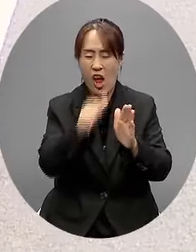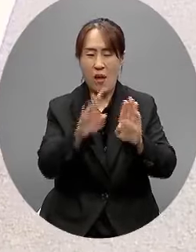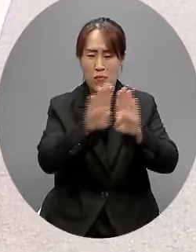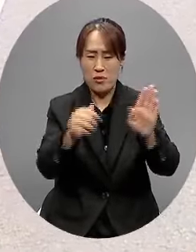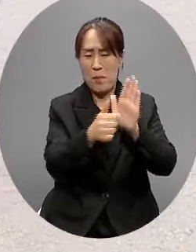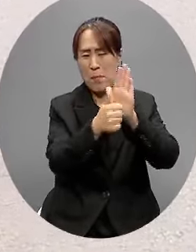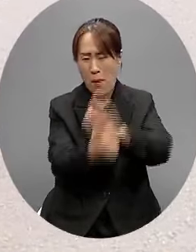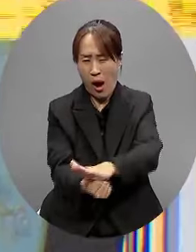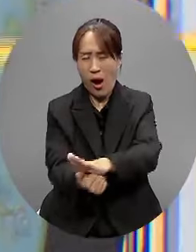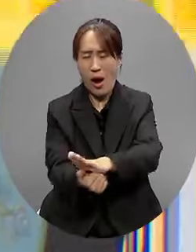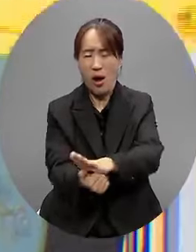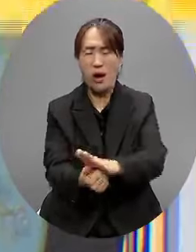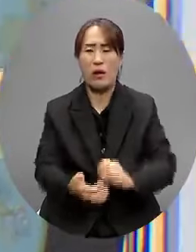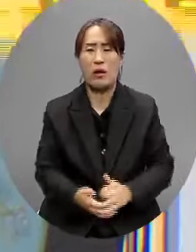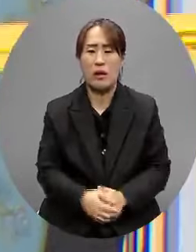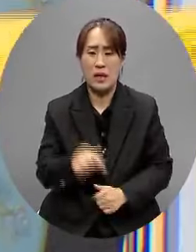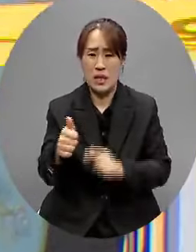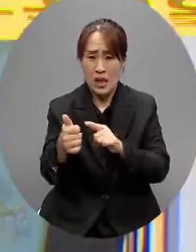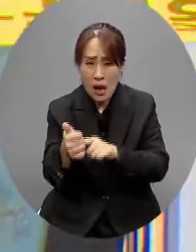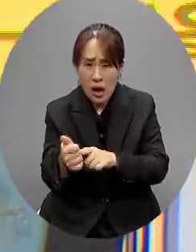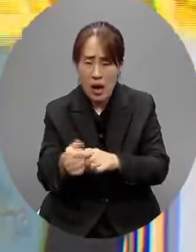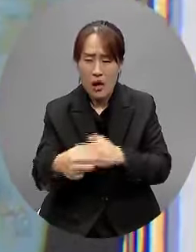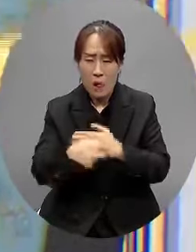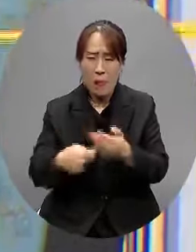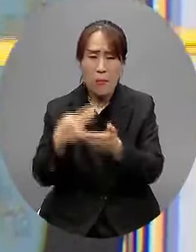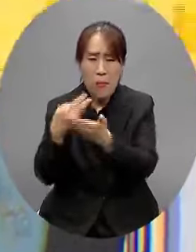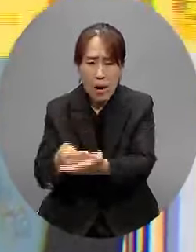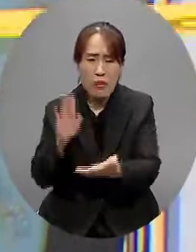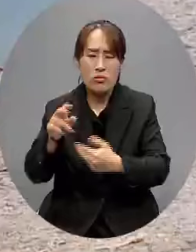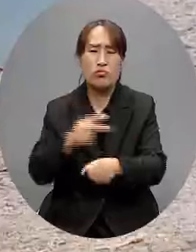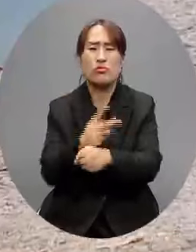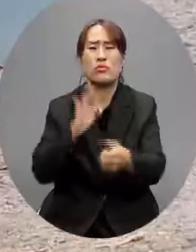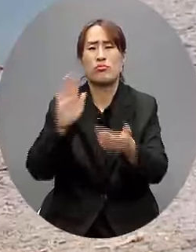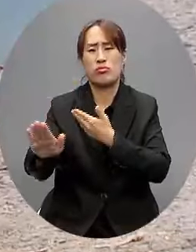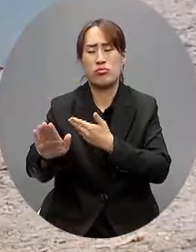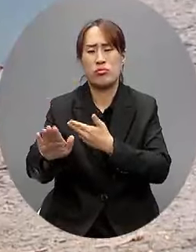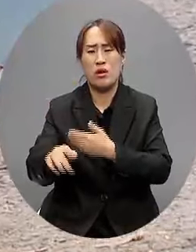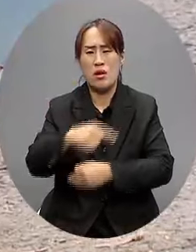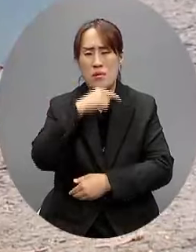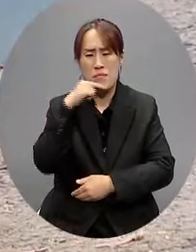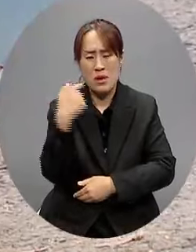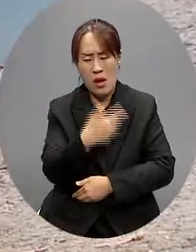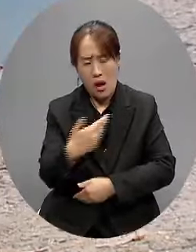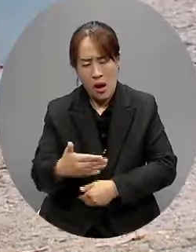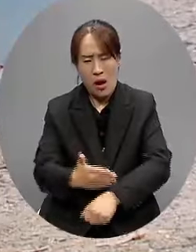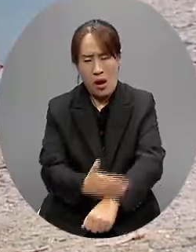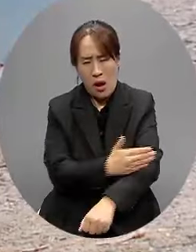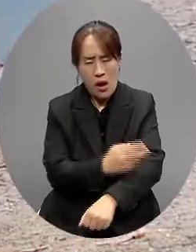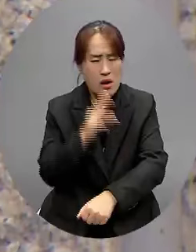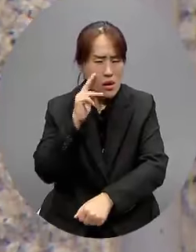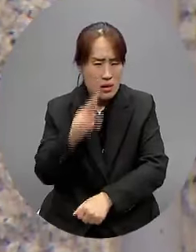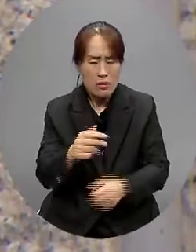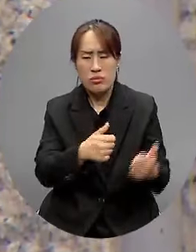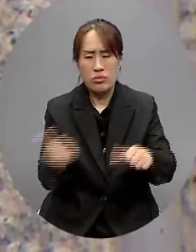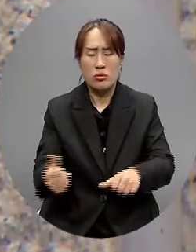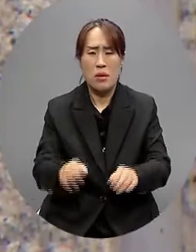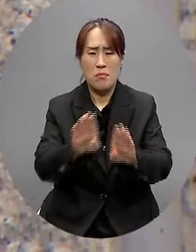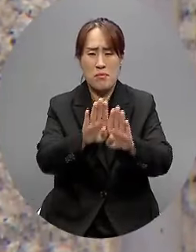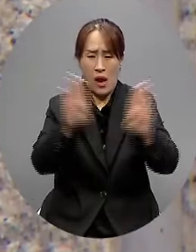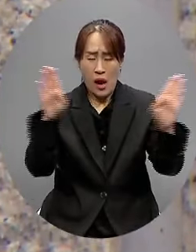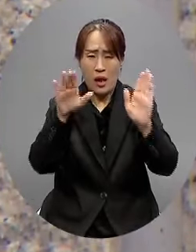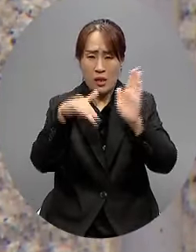철문에 깔렸습니다. 이 남성은 병원에 옮겨진 지 2시간 만에 과다출혈로 숨졌습니다. 문을 여는